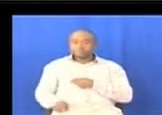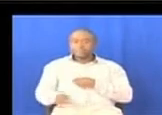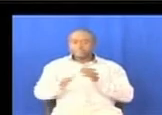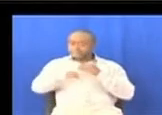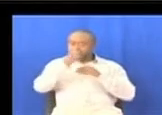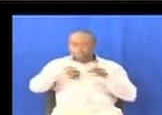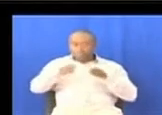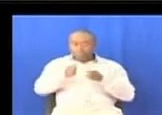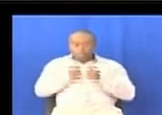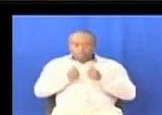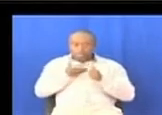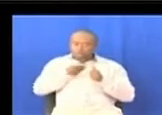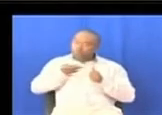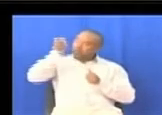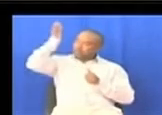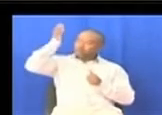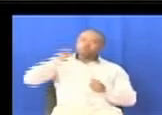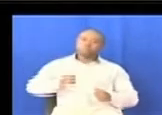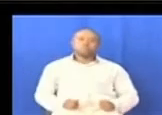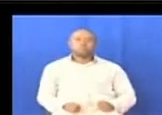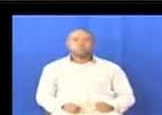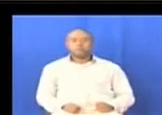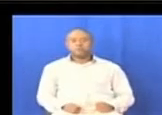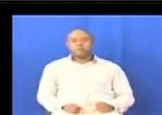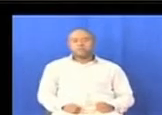tumtumainie Bwana.